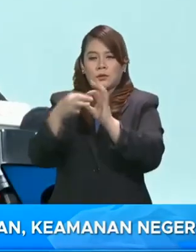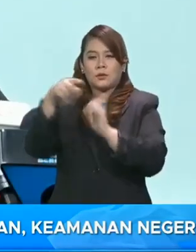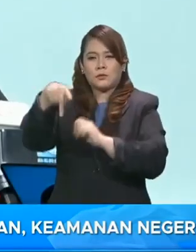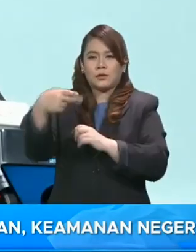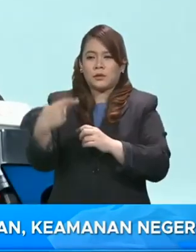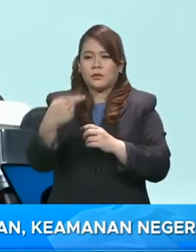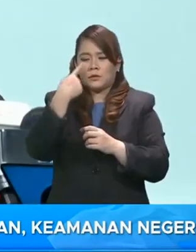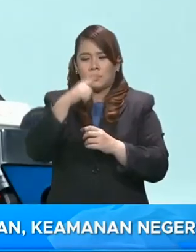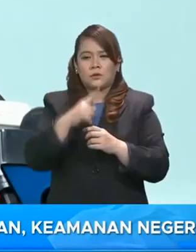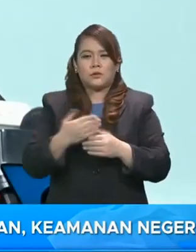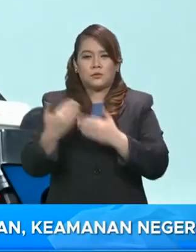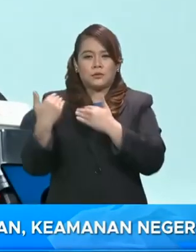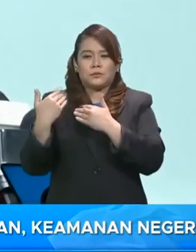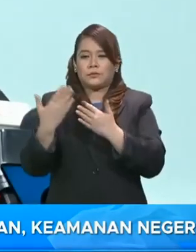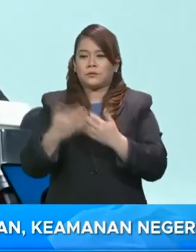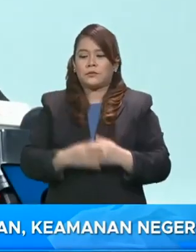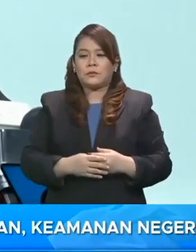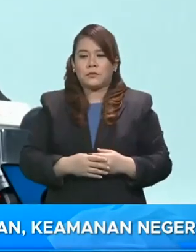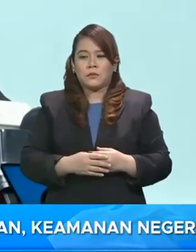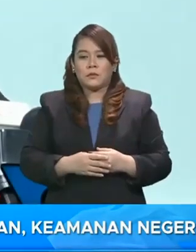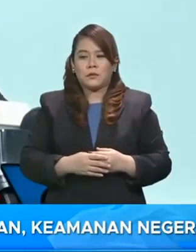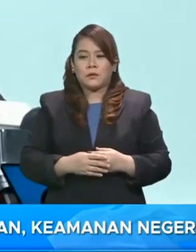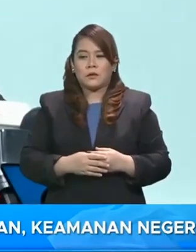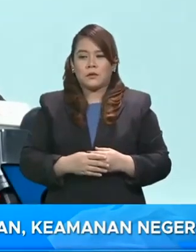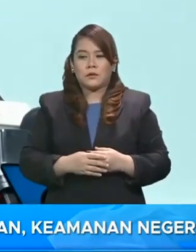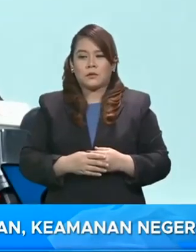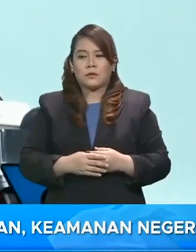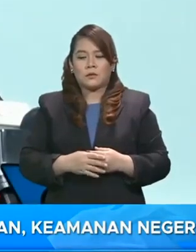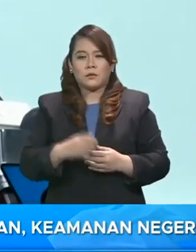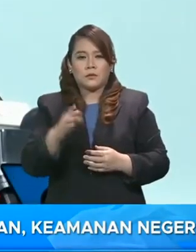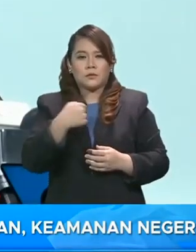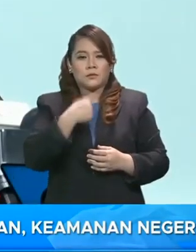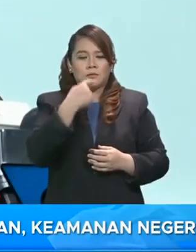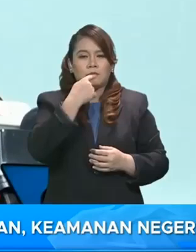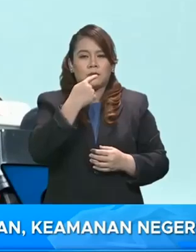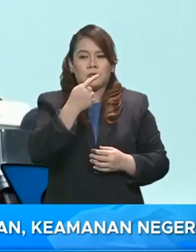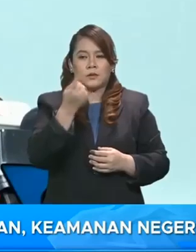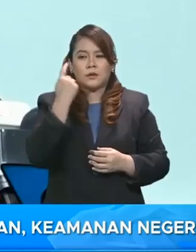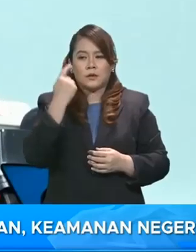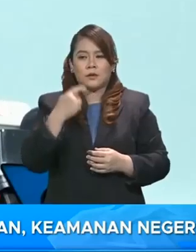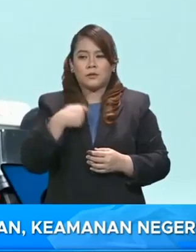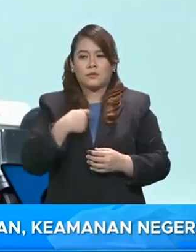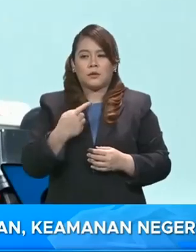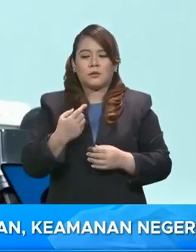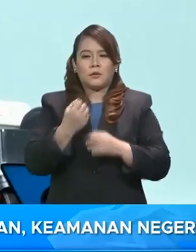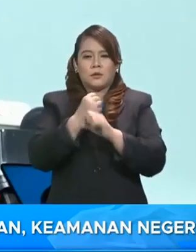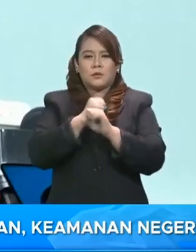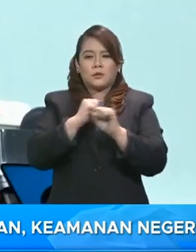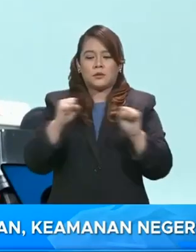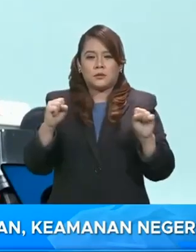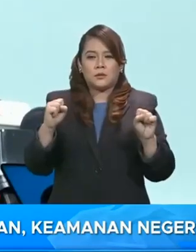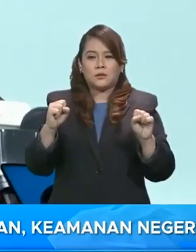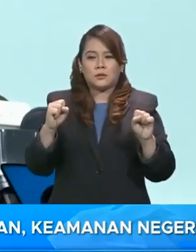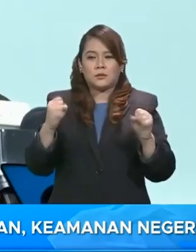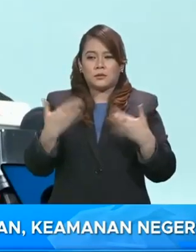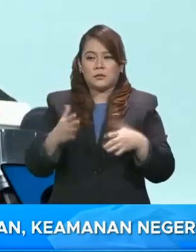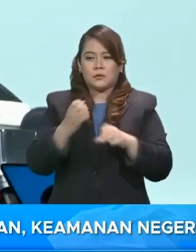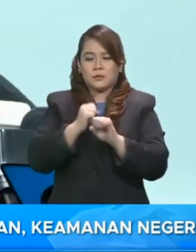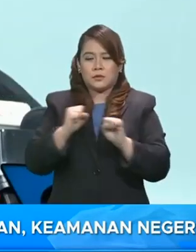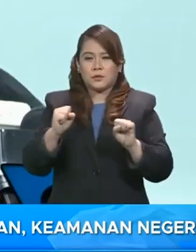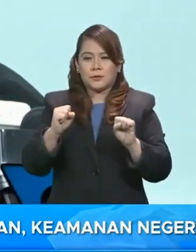Tidak betul. Sebab saya sebutkan tadi, kami ini bersedia untuk jadi pemangkang.